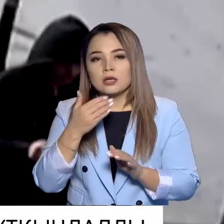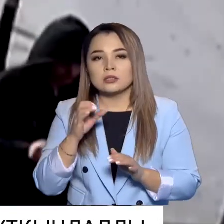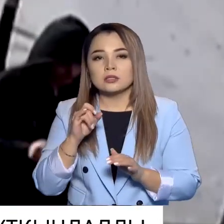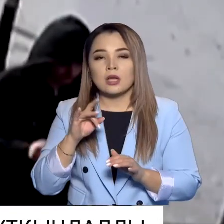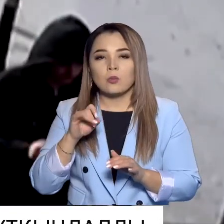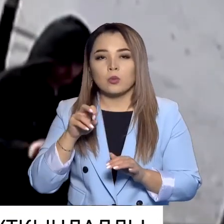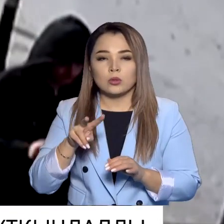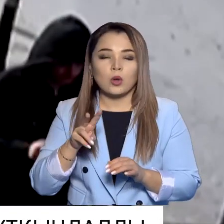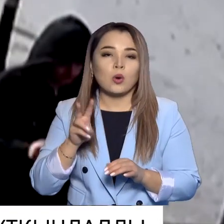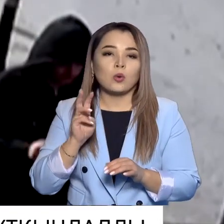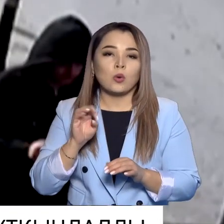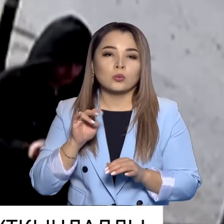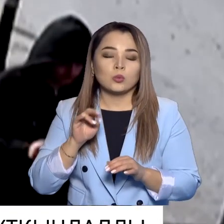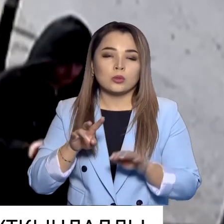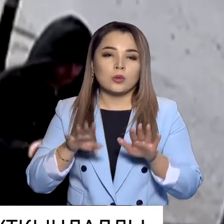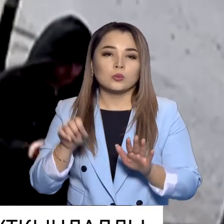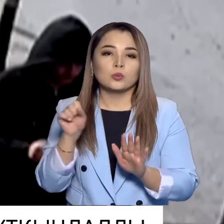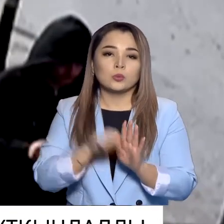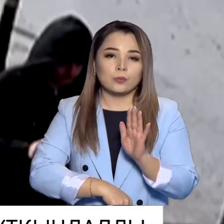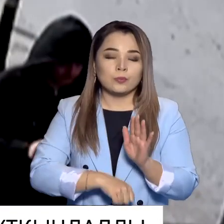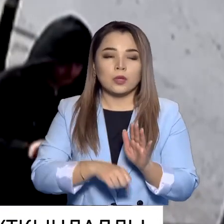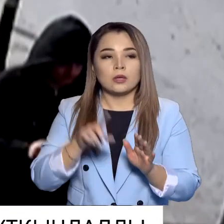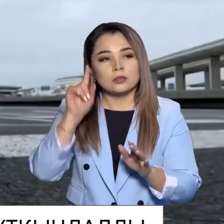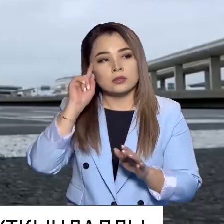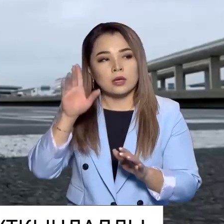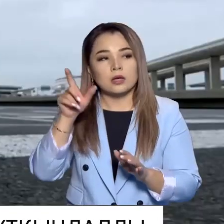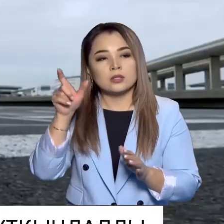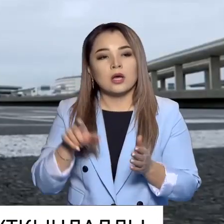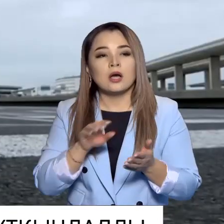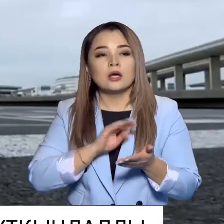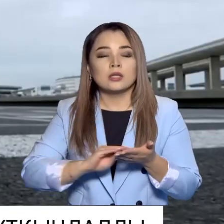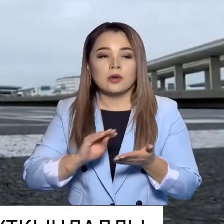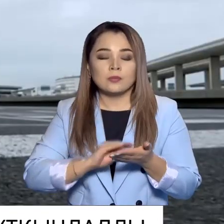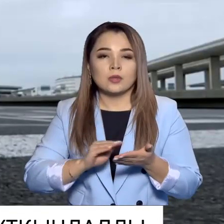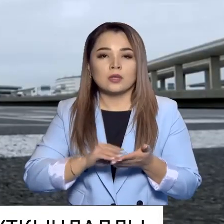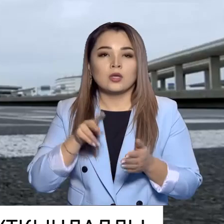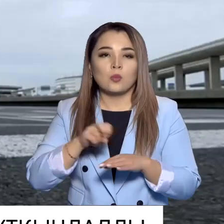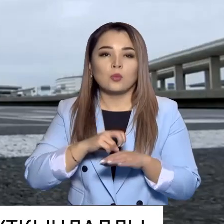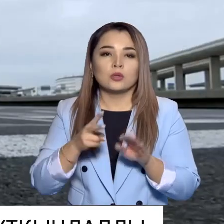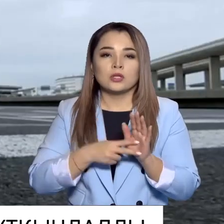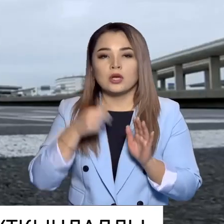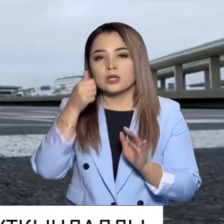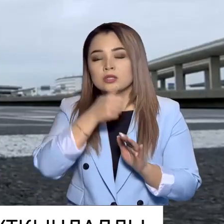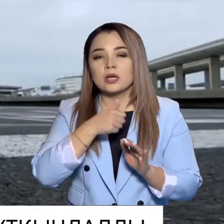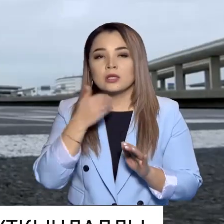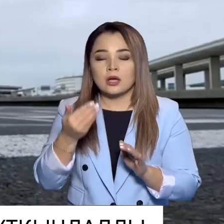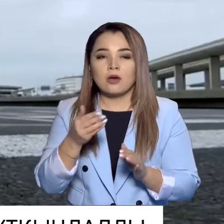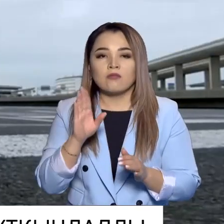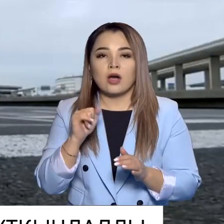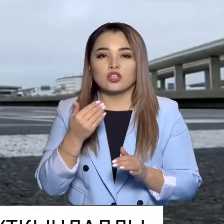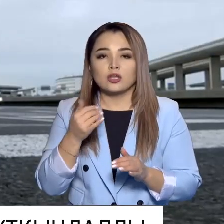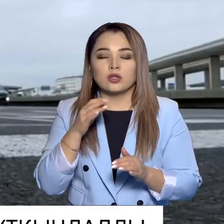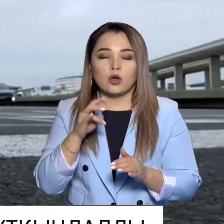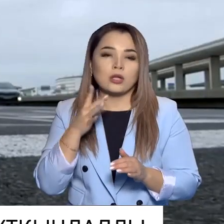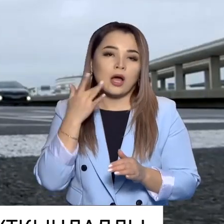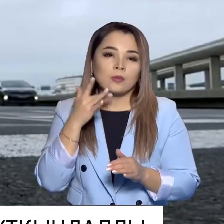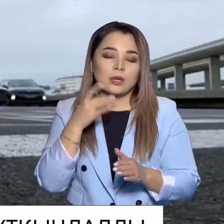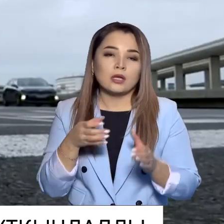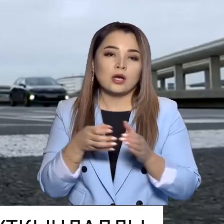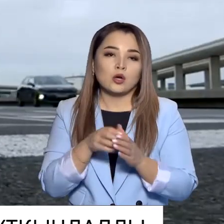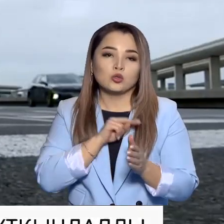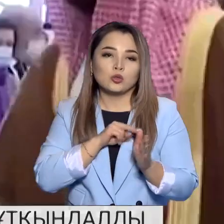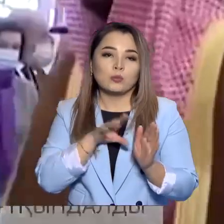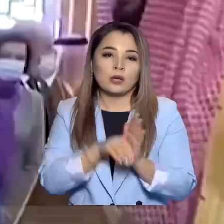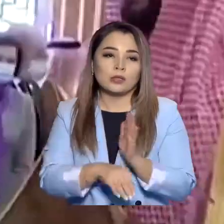Стамбулдағы консулдығында өлтірілді. Танымал репортер 2017 жылы Американың Вашингтон Пост газетінде жұмыс істеген. Сол тұста ханзада Мұхаммед